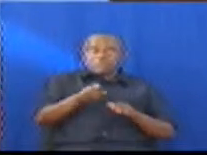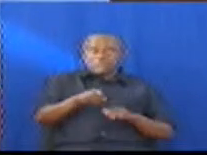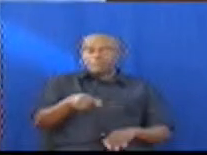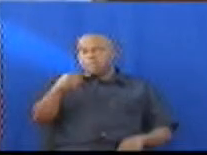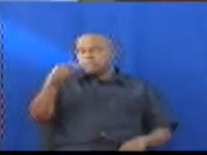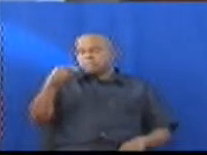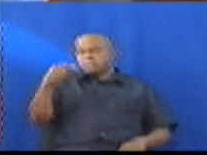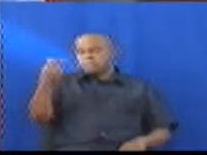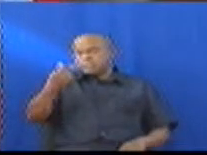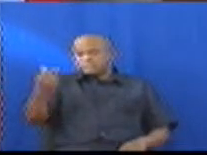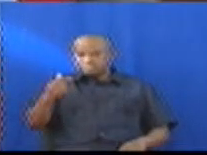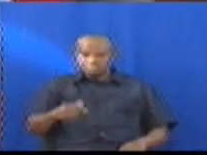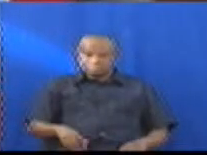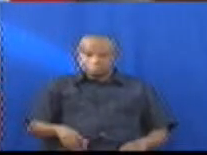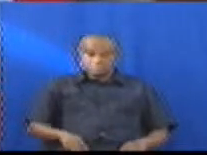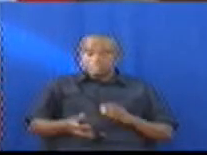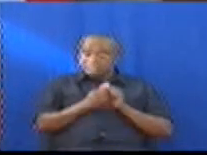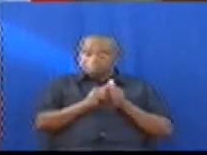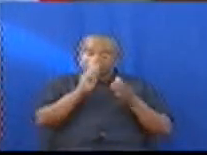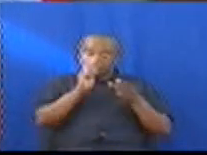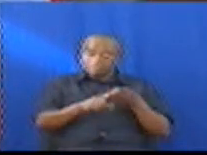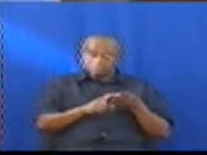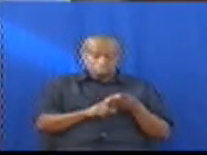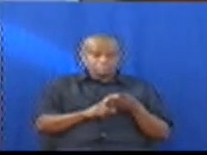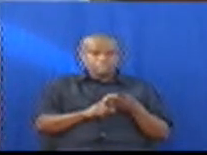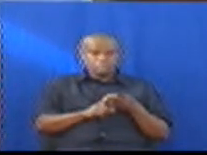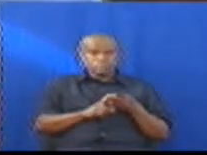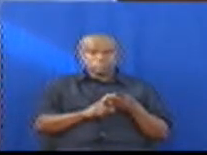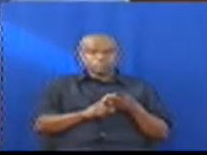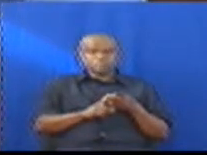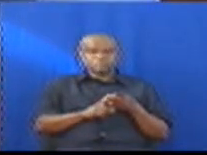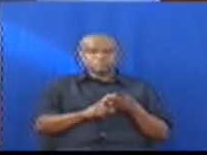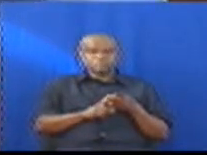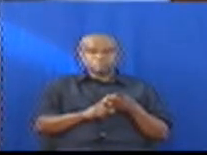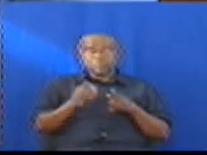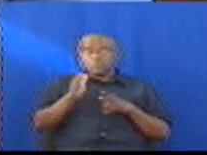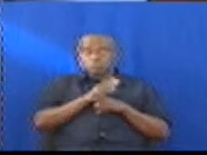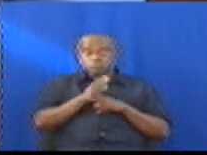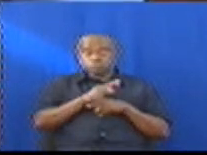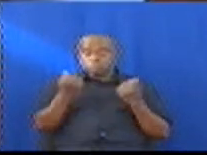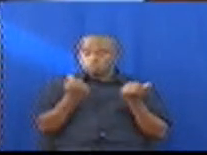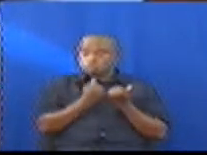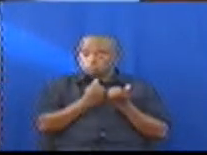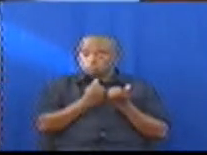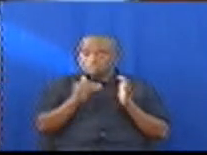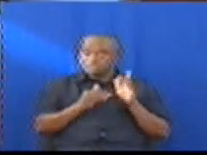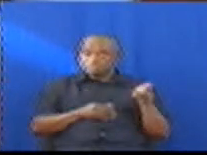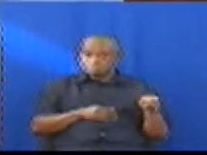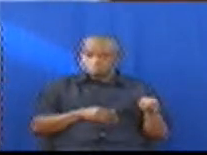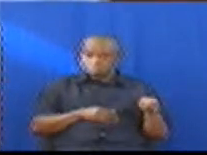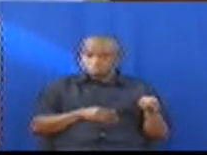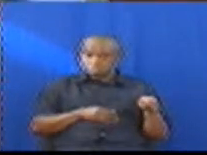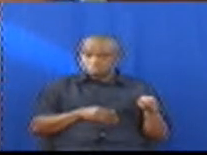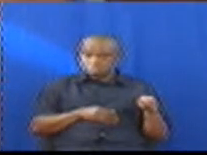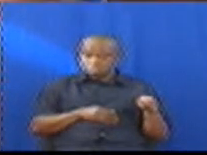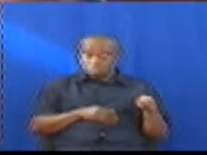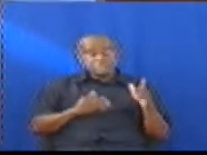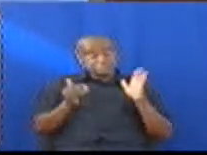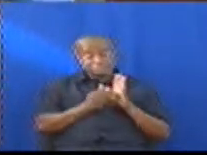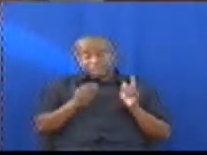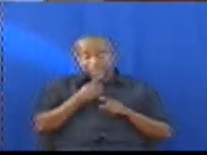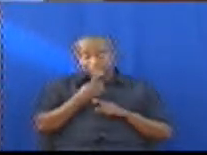Lakini la pili ni hili la kutunga sheria ambayo inasema muhimili